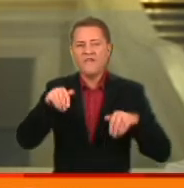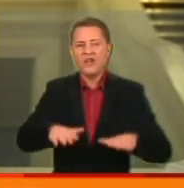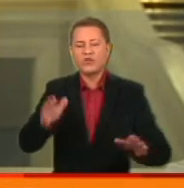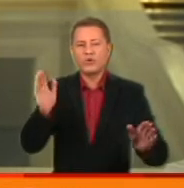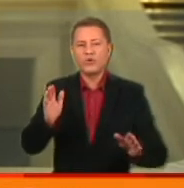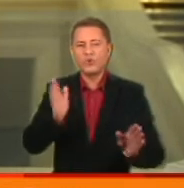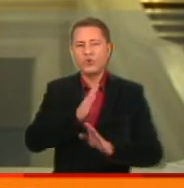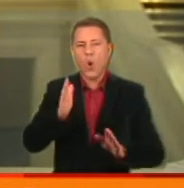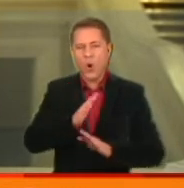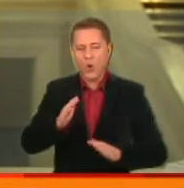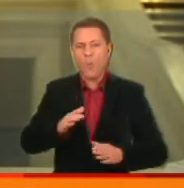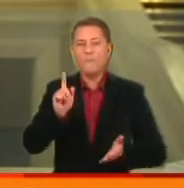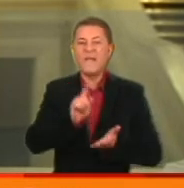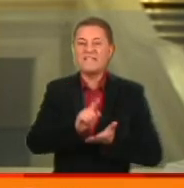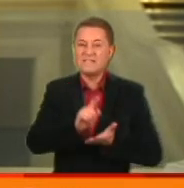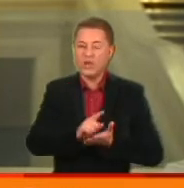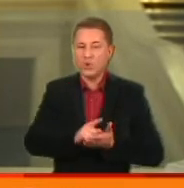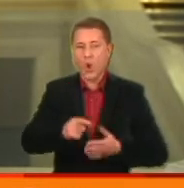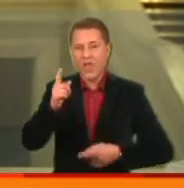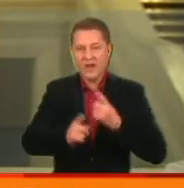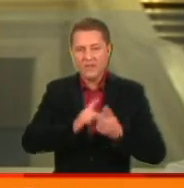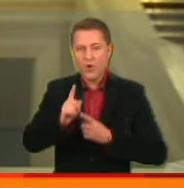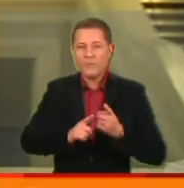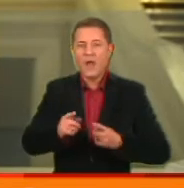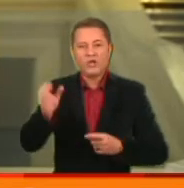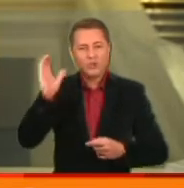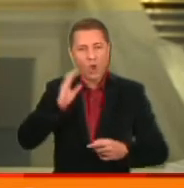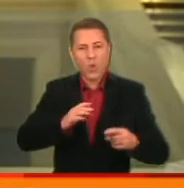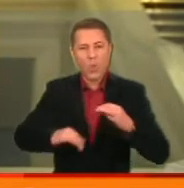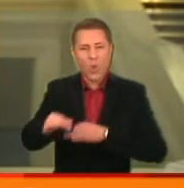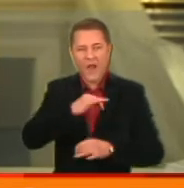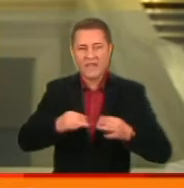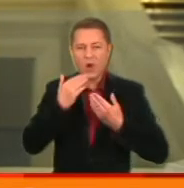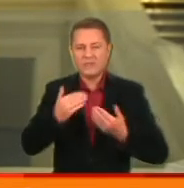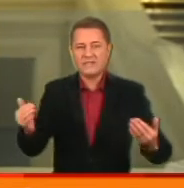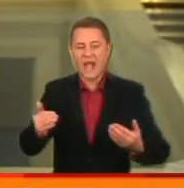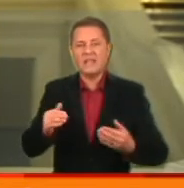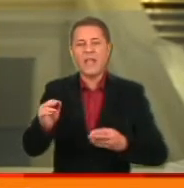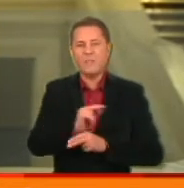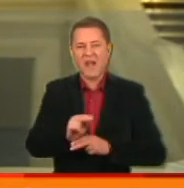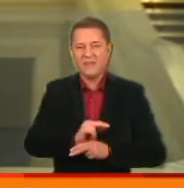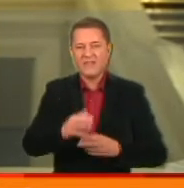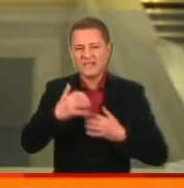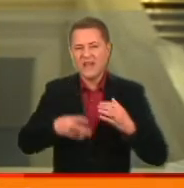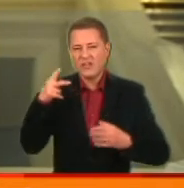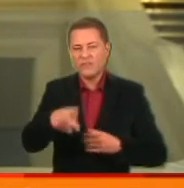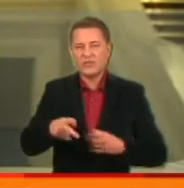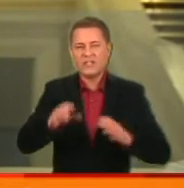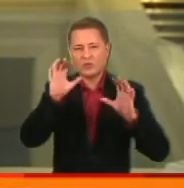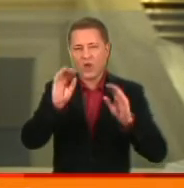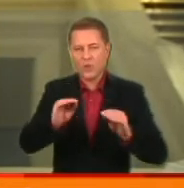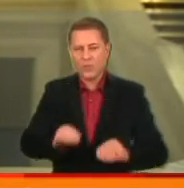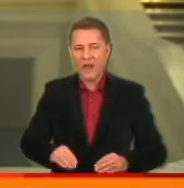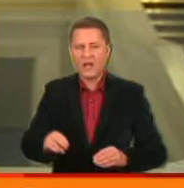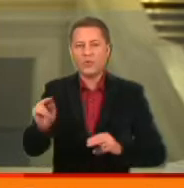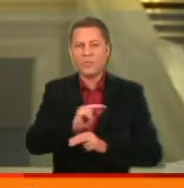реформи. Просто зараз відбувається слухання останньої правки серед 2000 до законопроекту. І маю сказати, що під час таких слухань